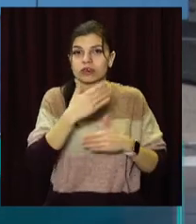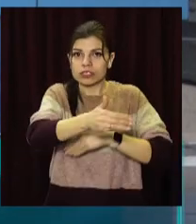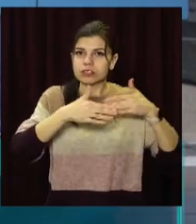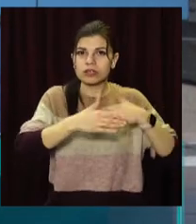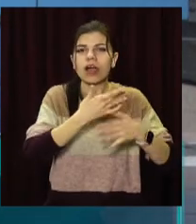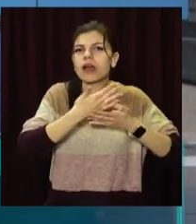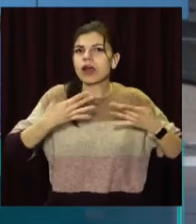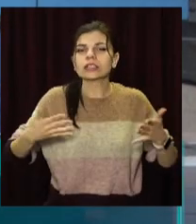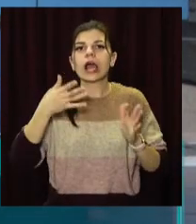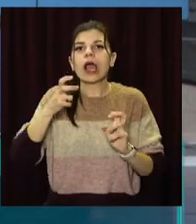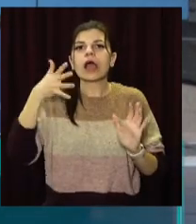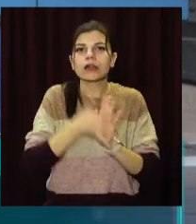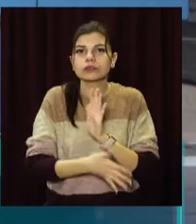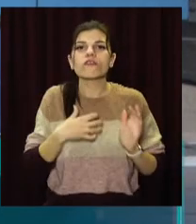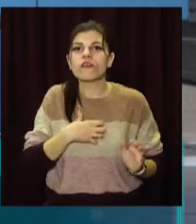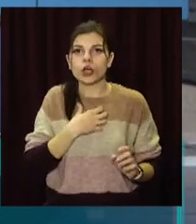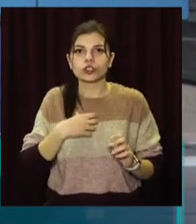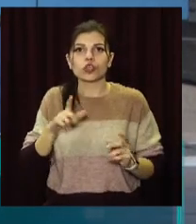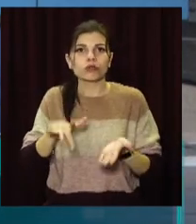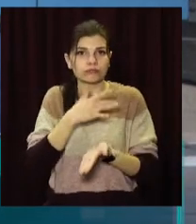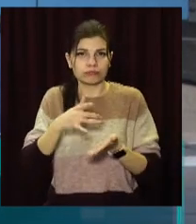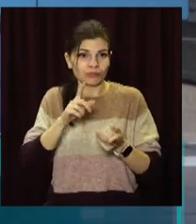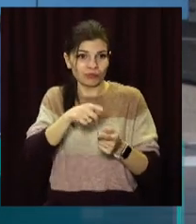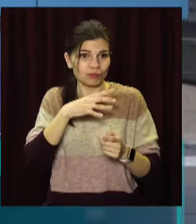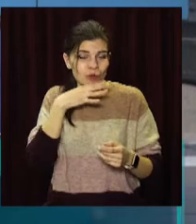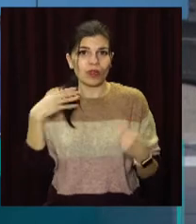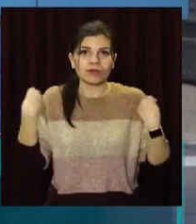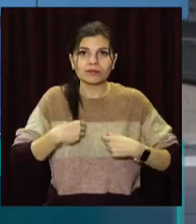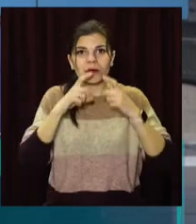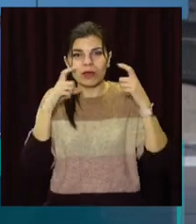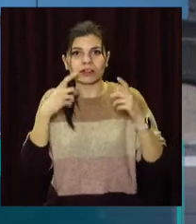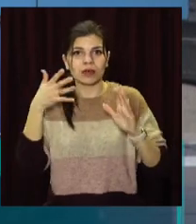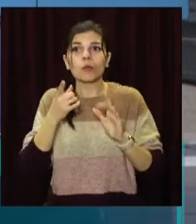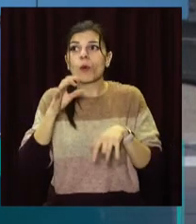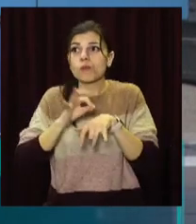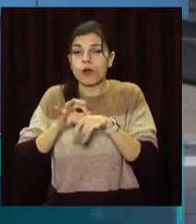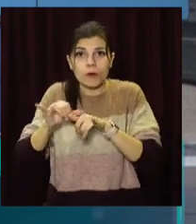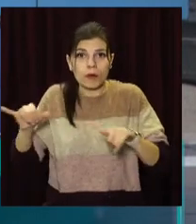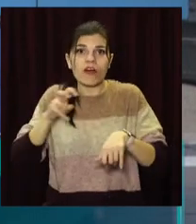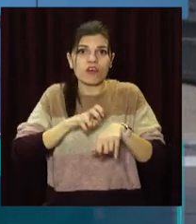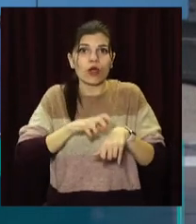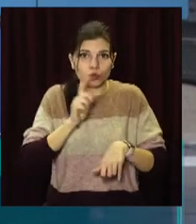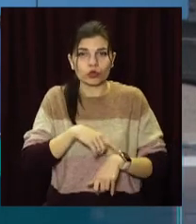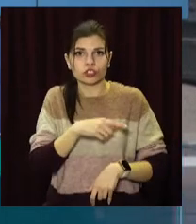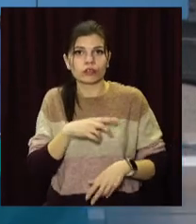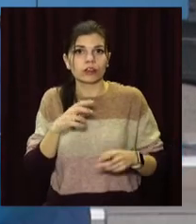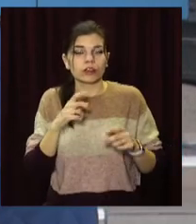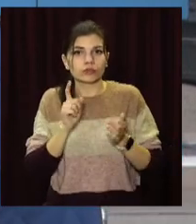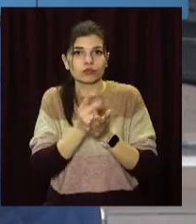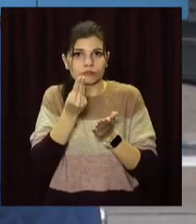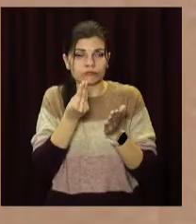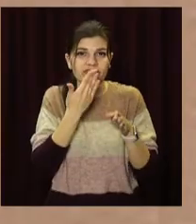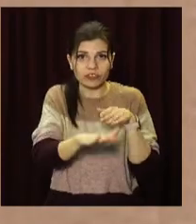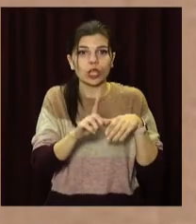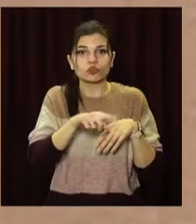всевозможних розходних матеріалів, які постійно розходяться. Зараз кількість хворих росте, і тому ми вимушені і більше кількість средств виділяти на ці